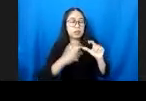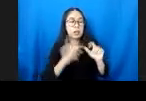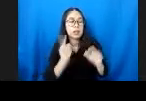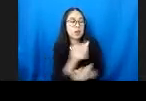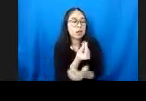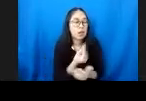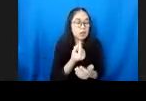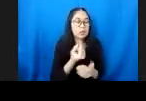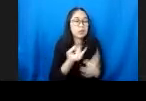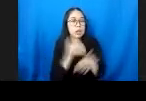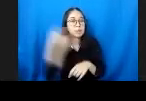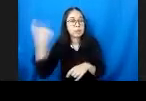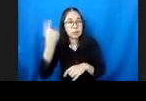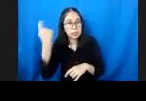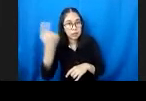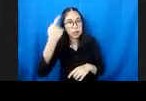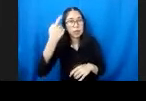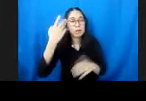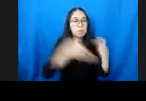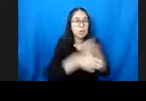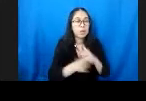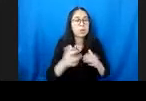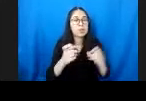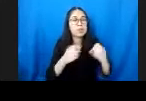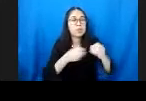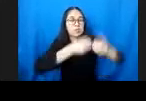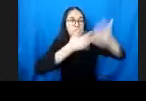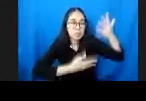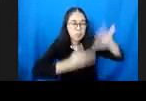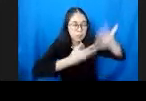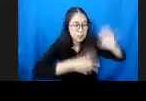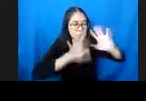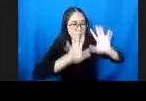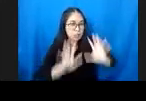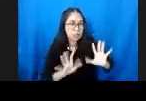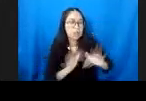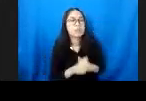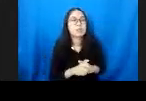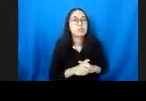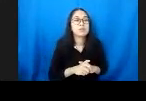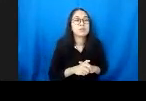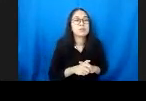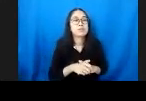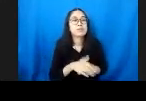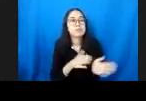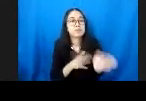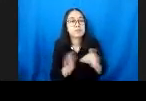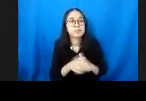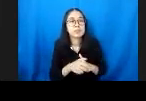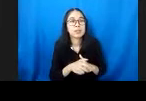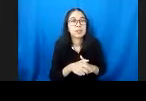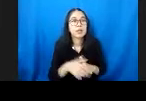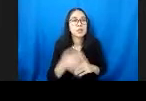pemerintah melalui berbagai sumber. Nah, tolong ini slide ke-13 ya. Sumber